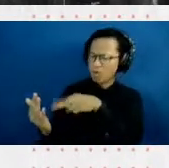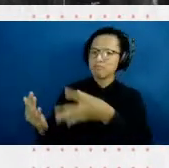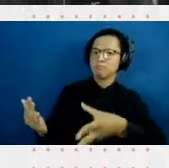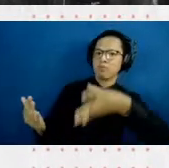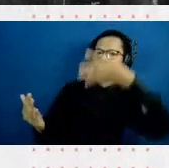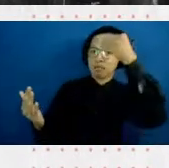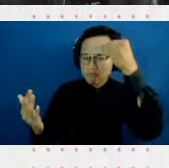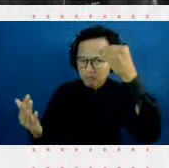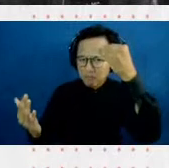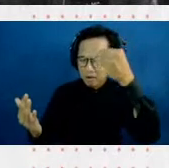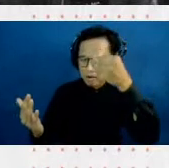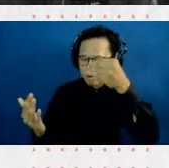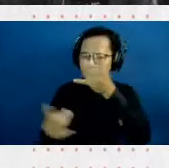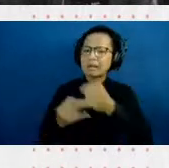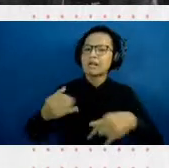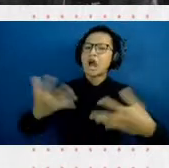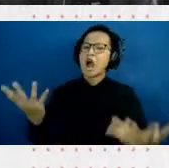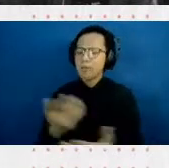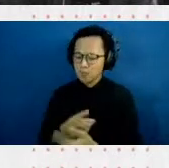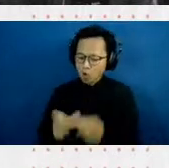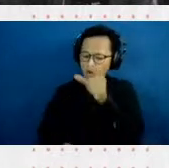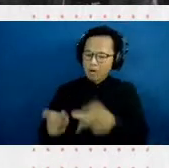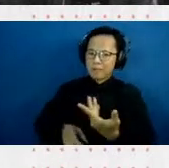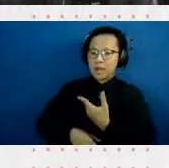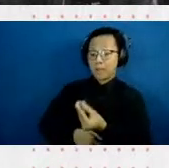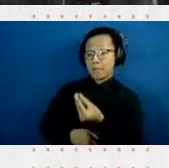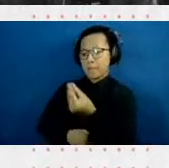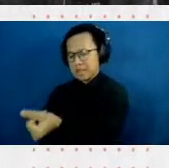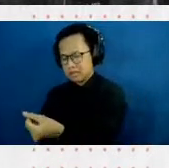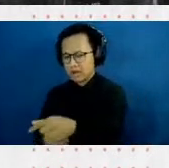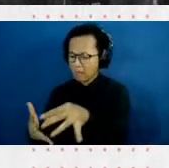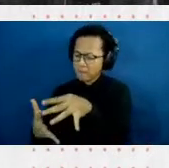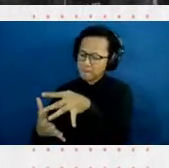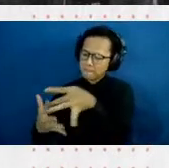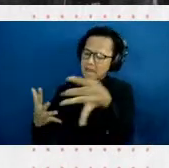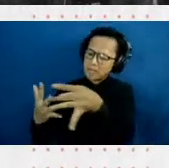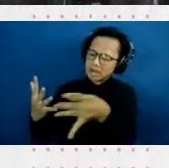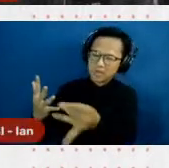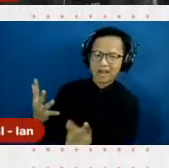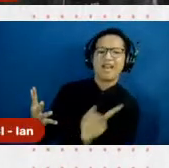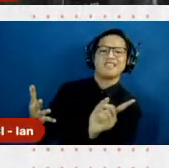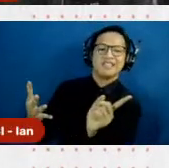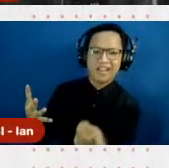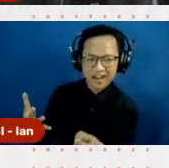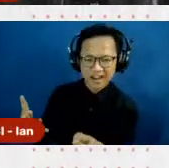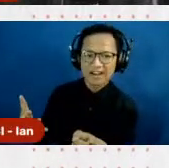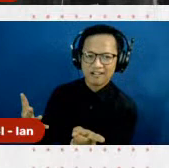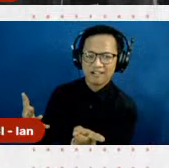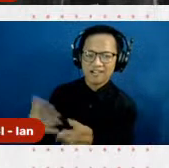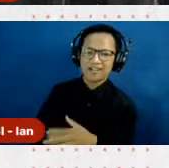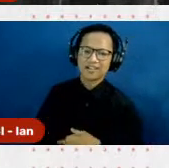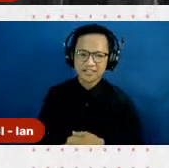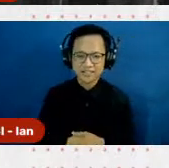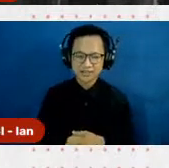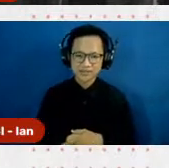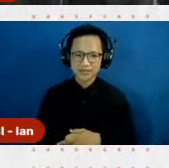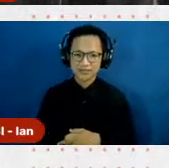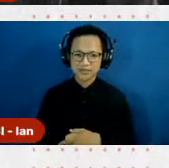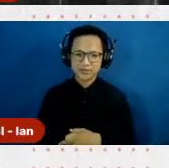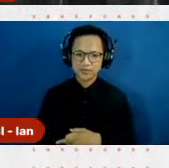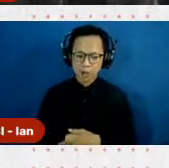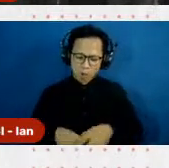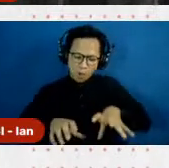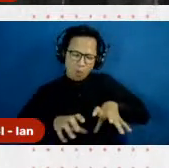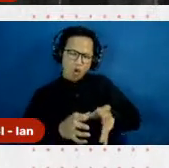kita punya pilihan-pilihan gitu, dan kita jadi punya opsi-opsi untuk produksi kita itu bisa lebih efisien dan